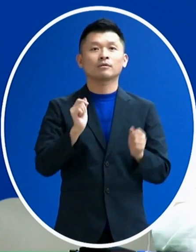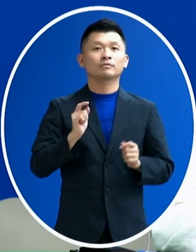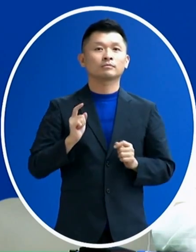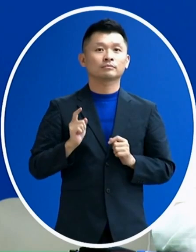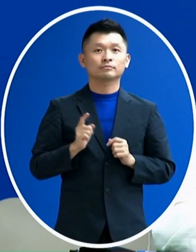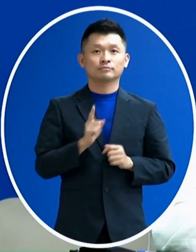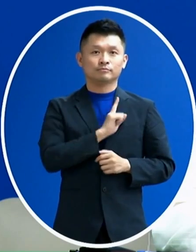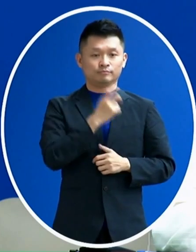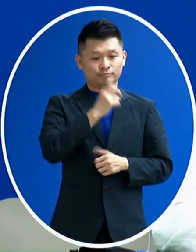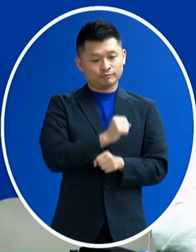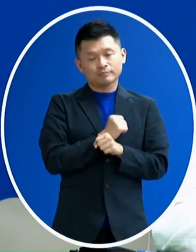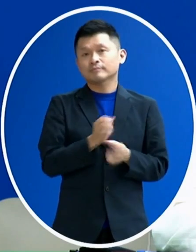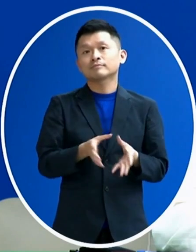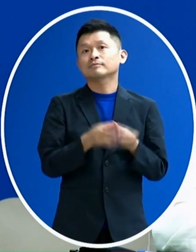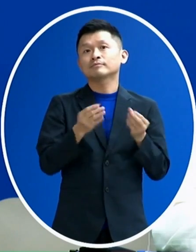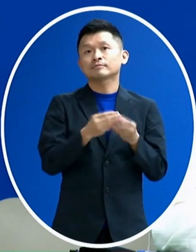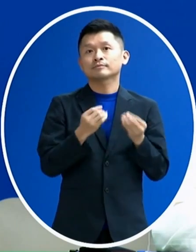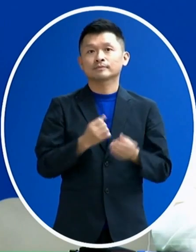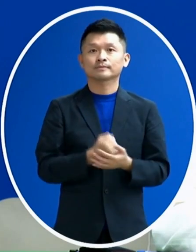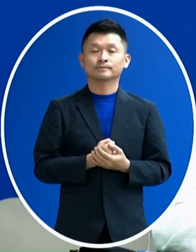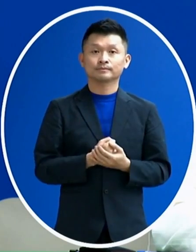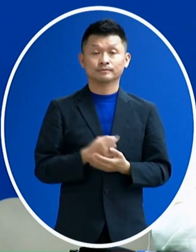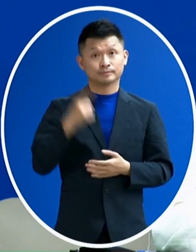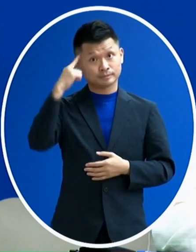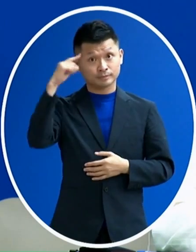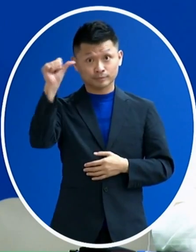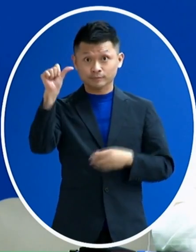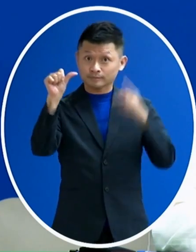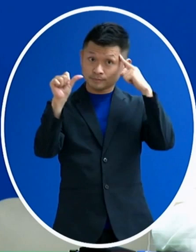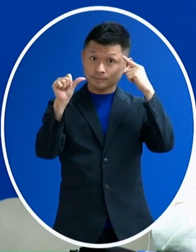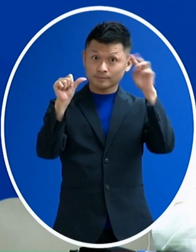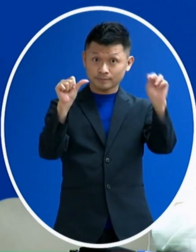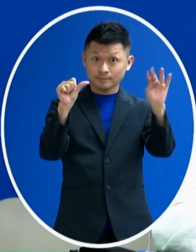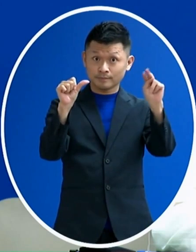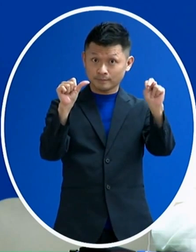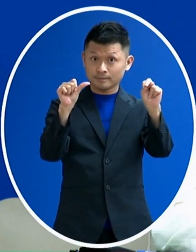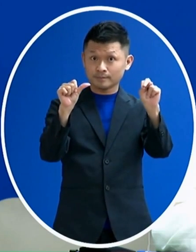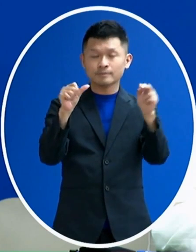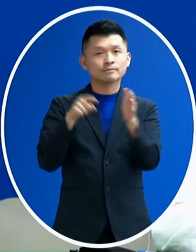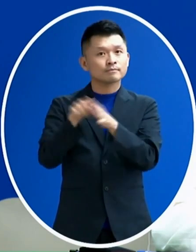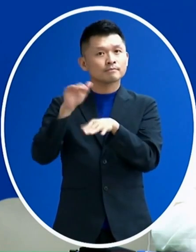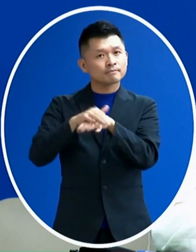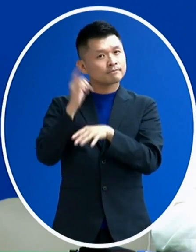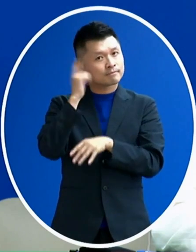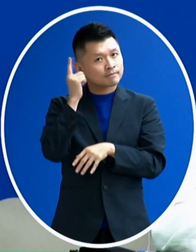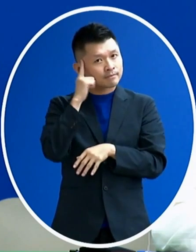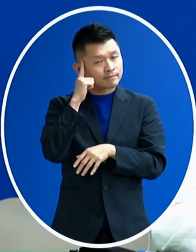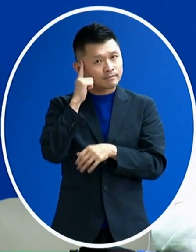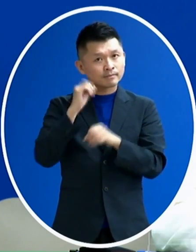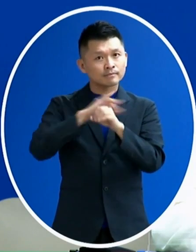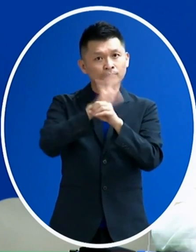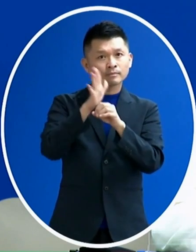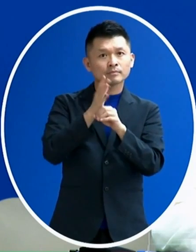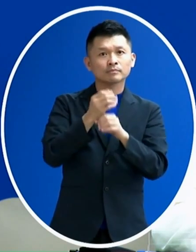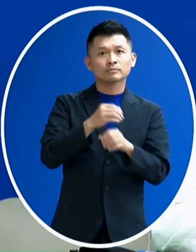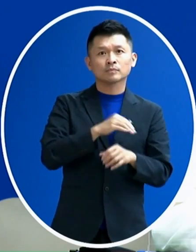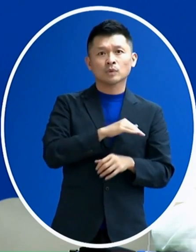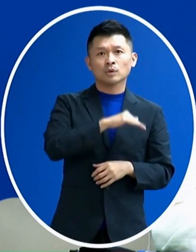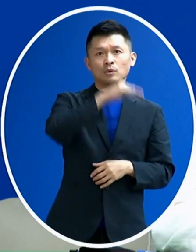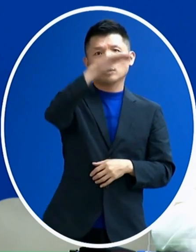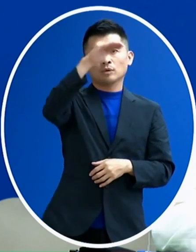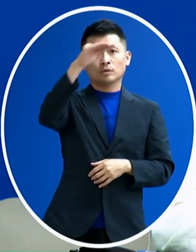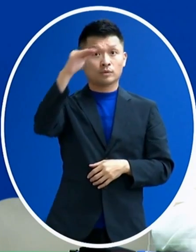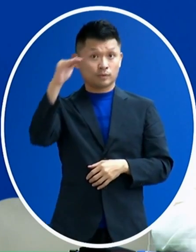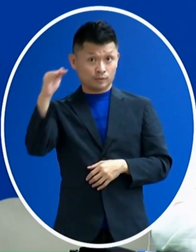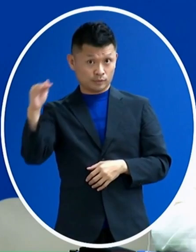主健康管理。好，那这个五加 N 呢？专家们考量就是说，目前疫情刚脱离这个高原期，